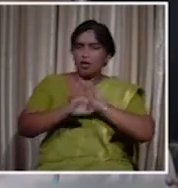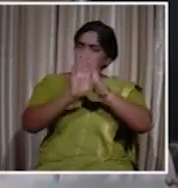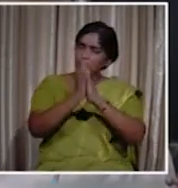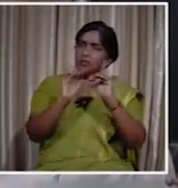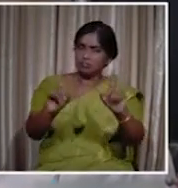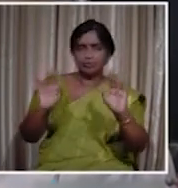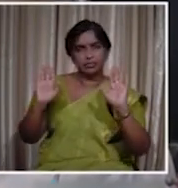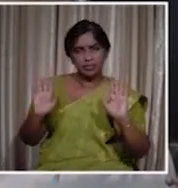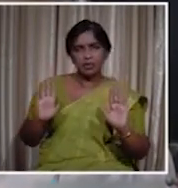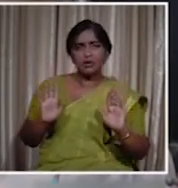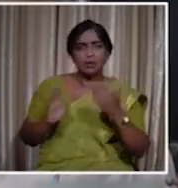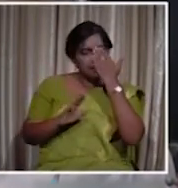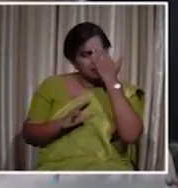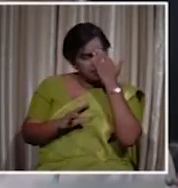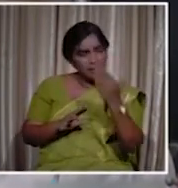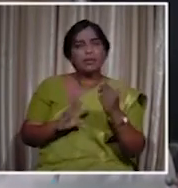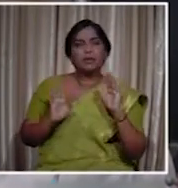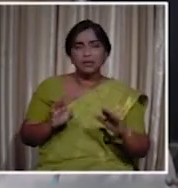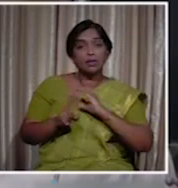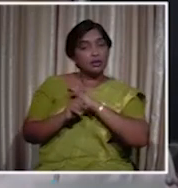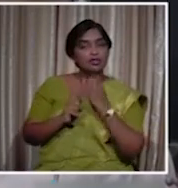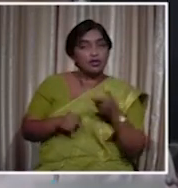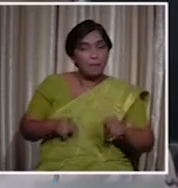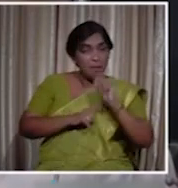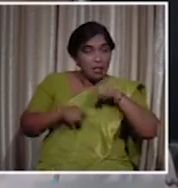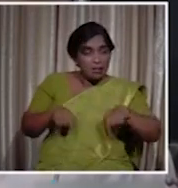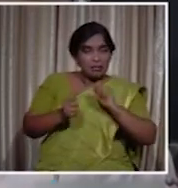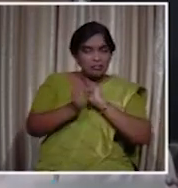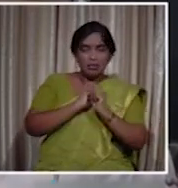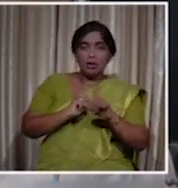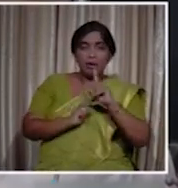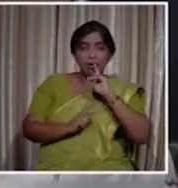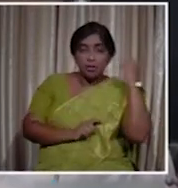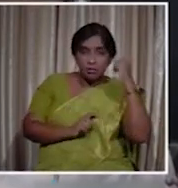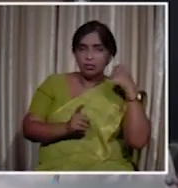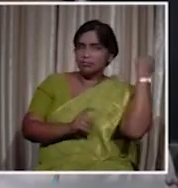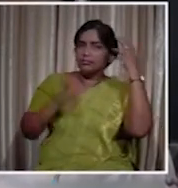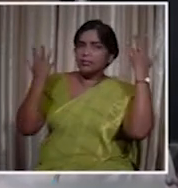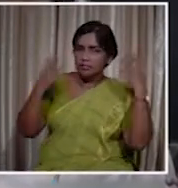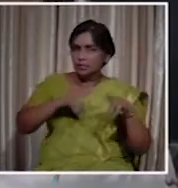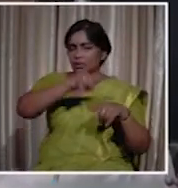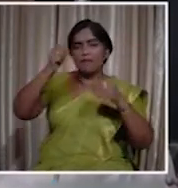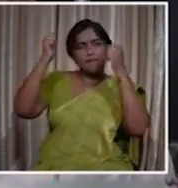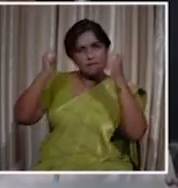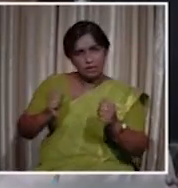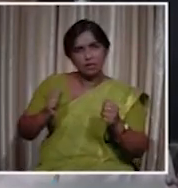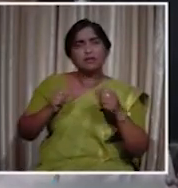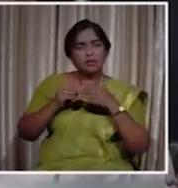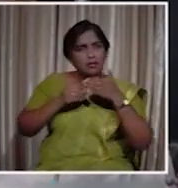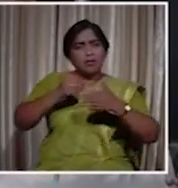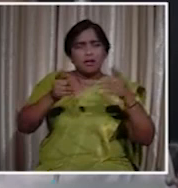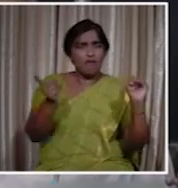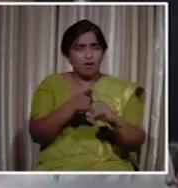කියන්නේ එහෙම කියන්නේ කරුණා කළා මේ සංස්කෘතිය වෙනස් කරන්න කතා කරන්න ඕනේ කියලා නැකි ලෙවල් එක කතා කරන්න අනික් කියන වාඩි වෙන්න මෙහෙම